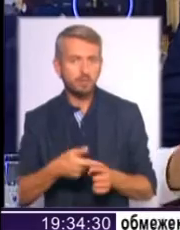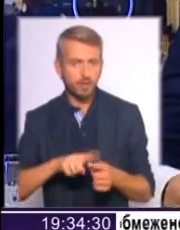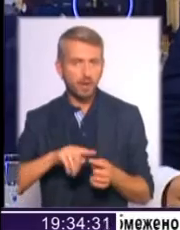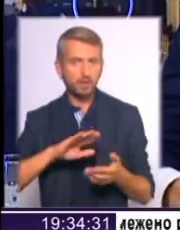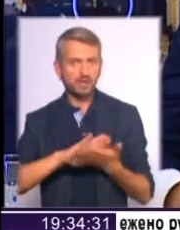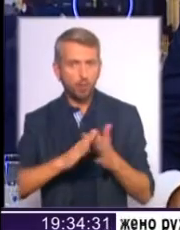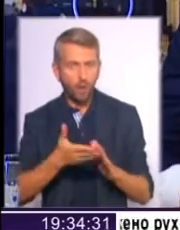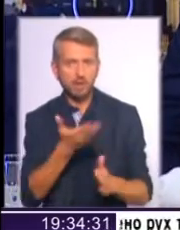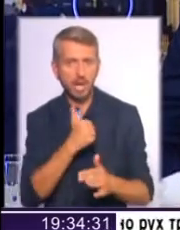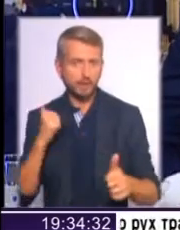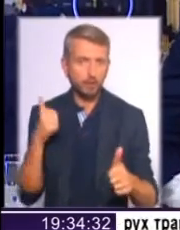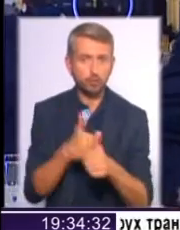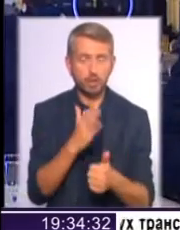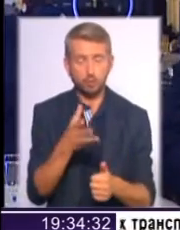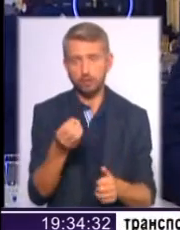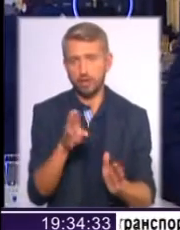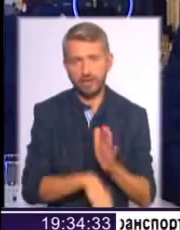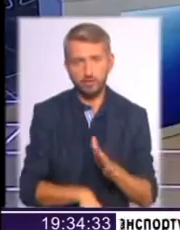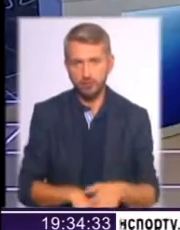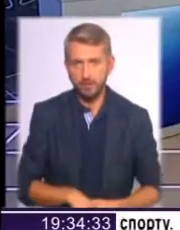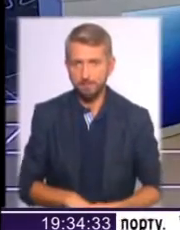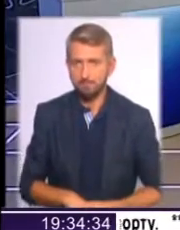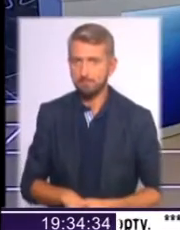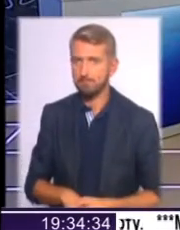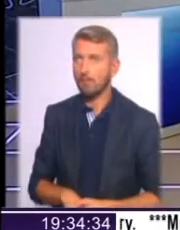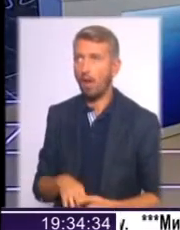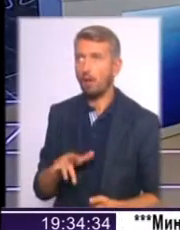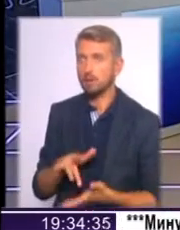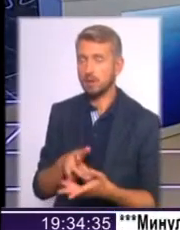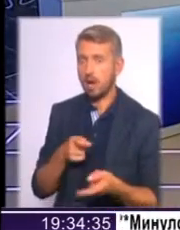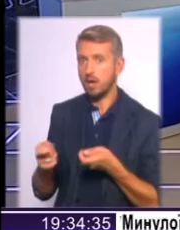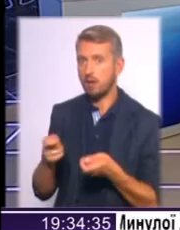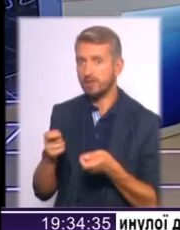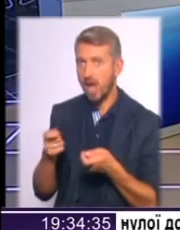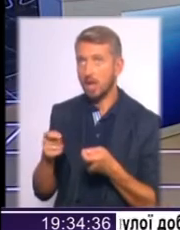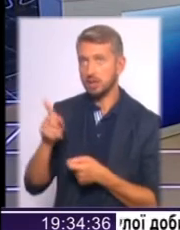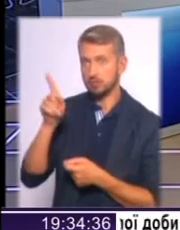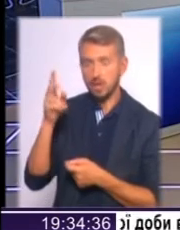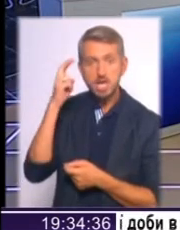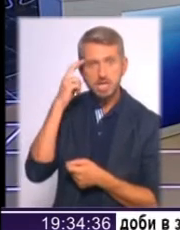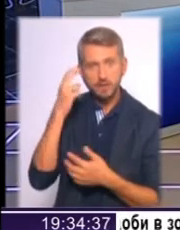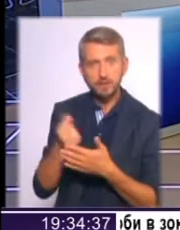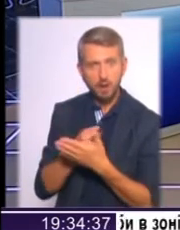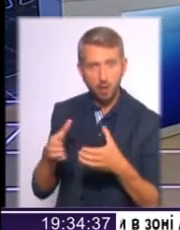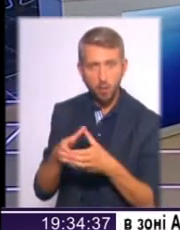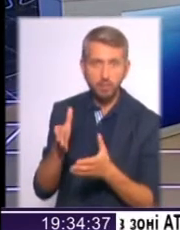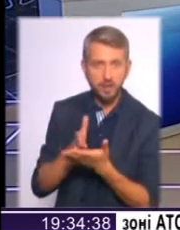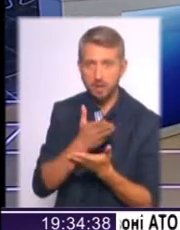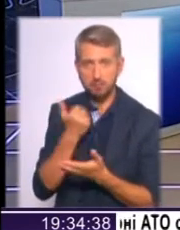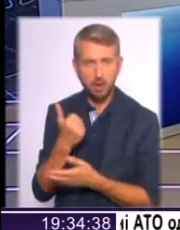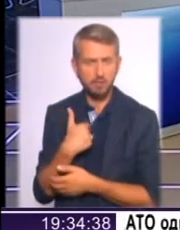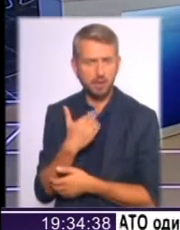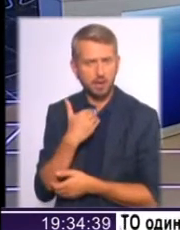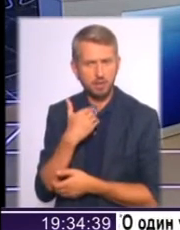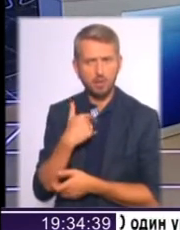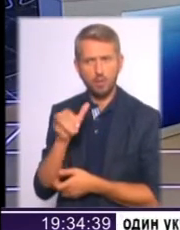нас дожене і буде ще гірше. На центральній владі київське лобі є. Я вже, по-моєму, якось і у вас в тому